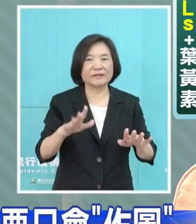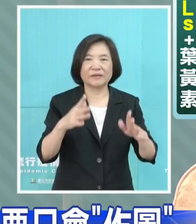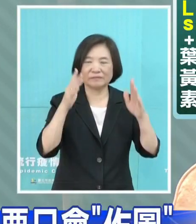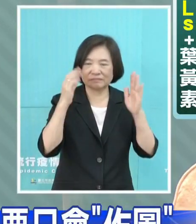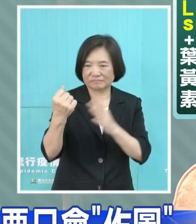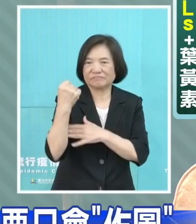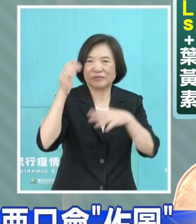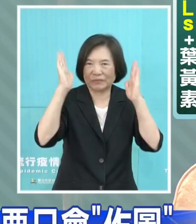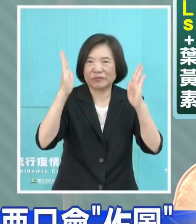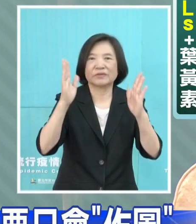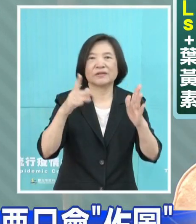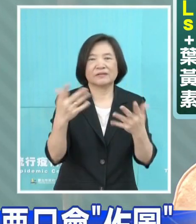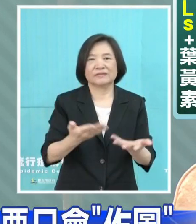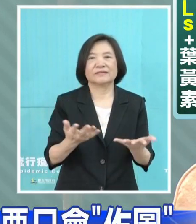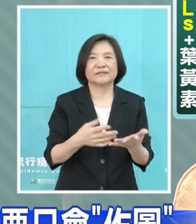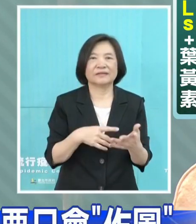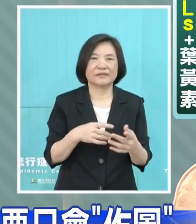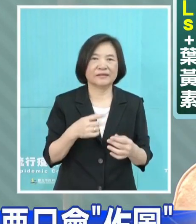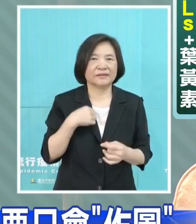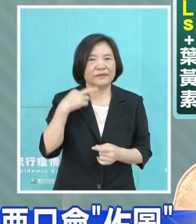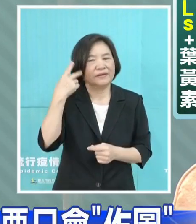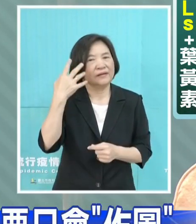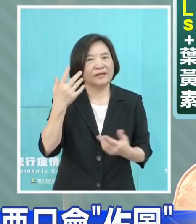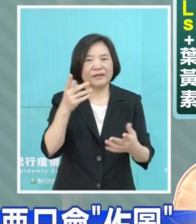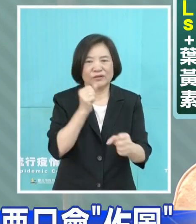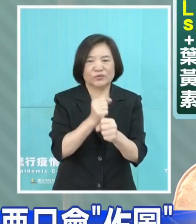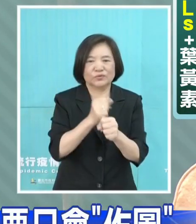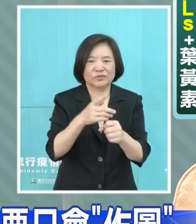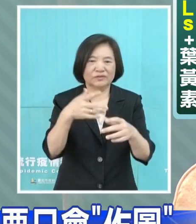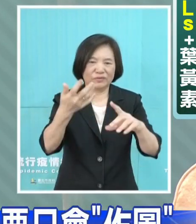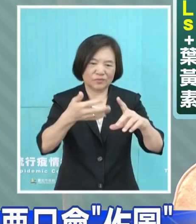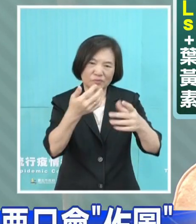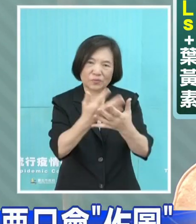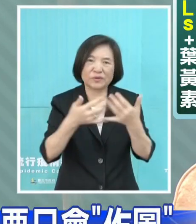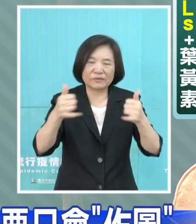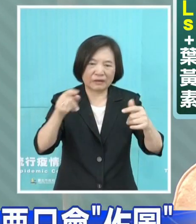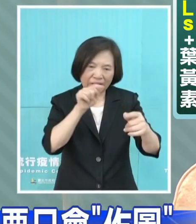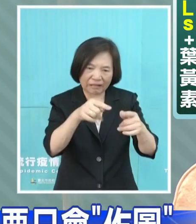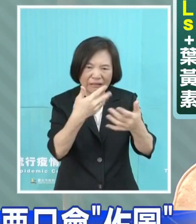的，不要认真做图，你知道吗？其实我昨天大概网络上看一看哦，